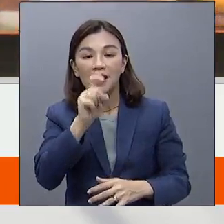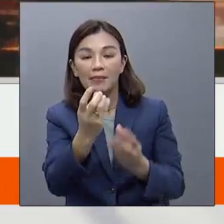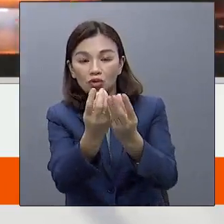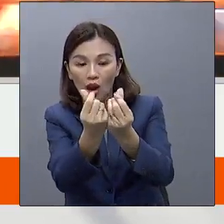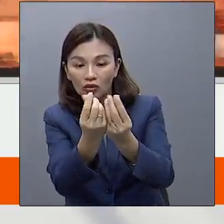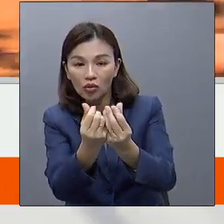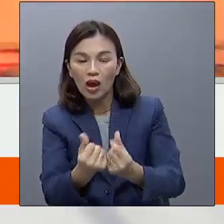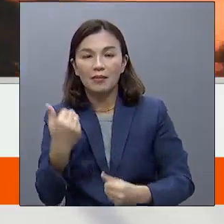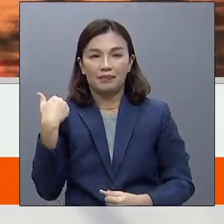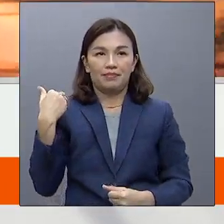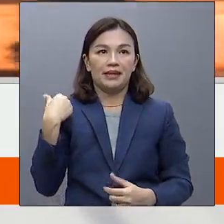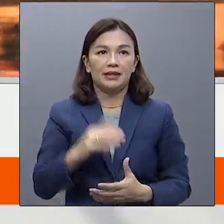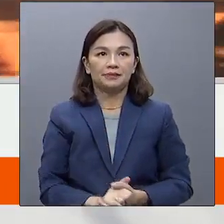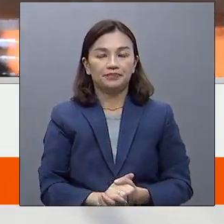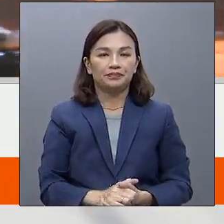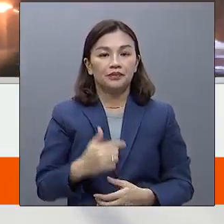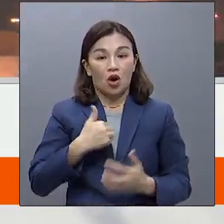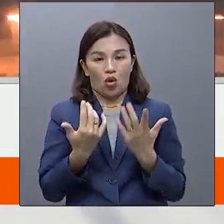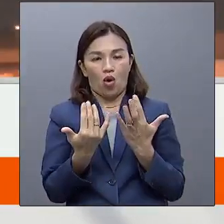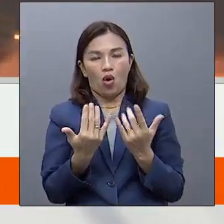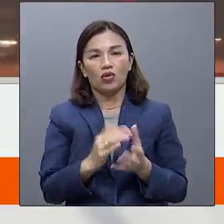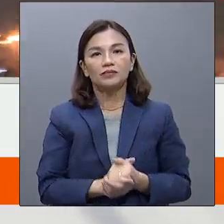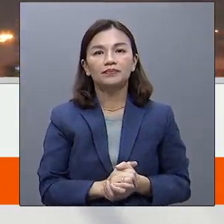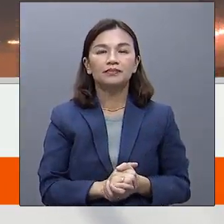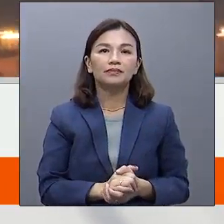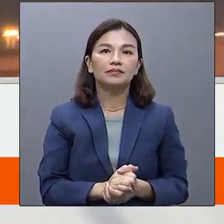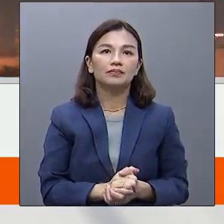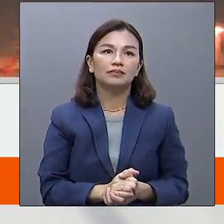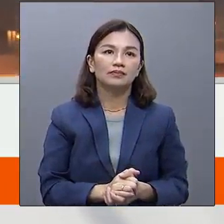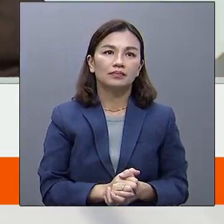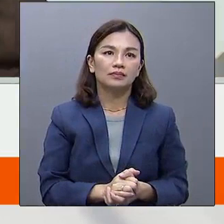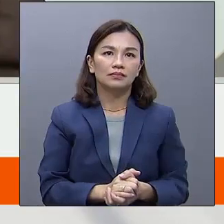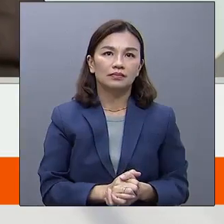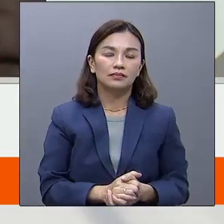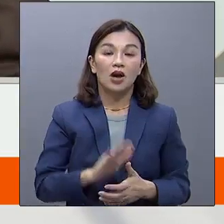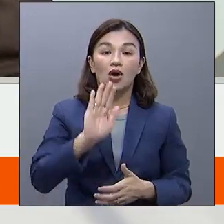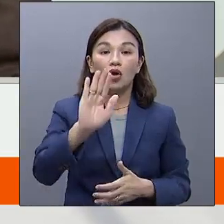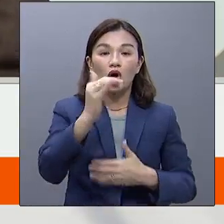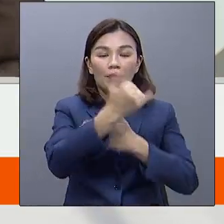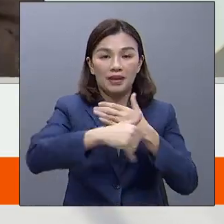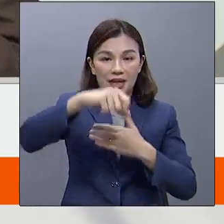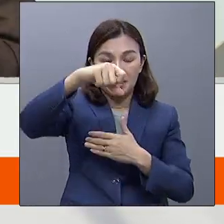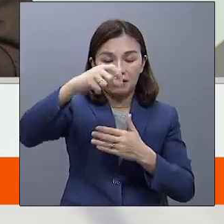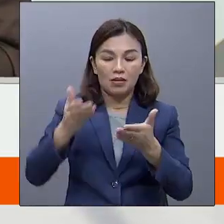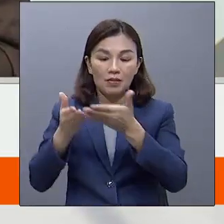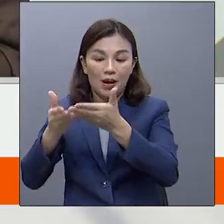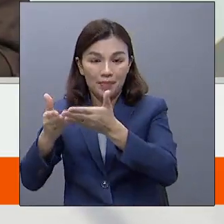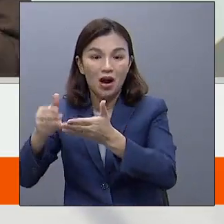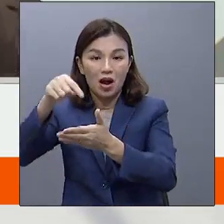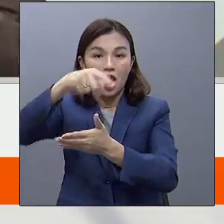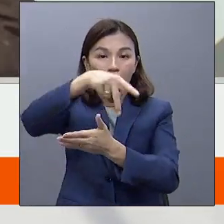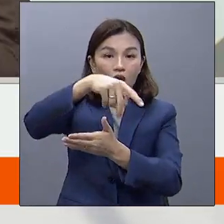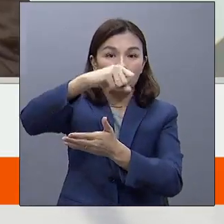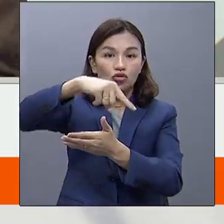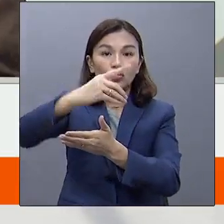ครับค่ะตอนนี้ก็รอหลายปีครับตอนนี้ที่พอร์ตซูดานเนี่ยค่ะเขาจัดลำดับหรือว่า